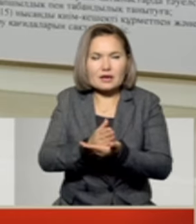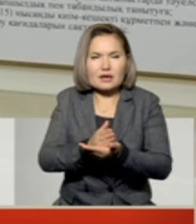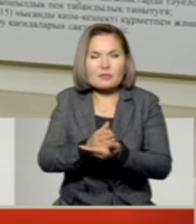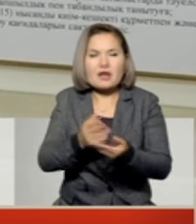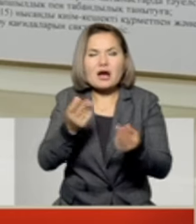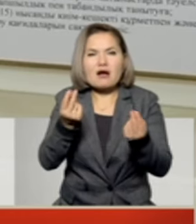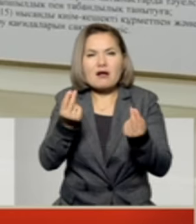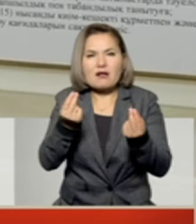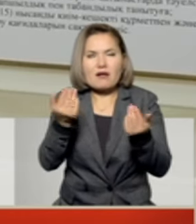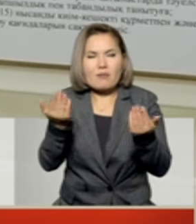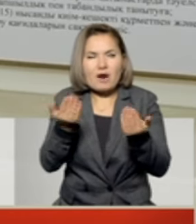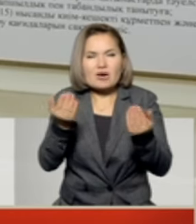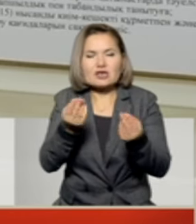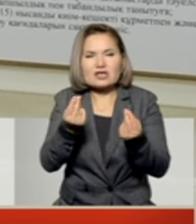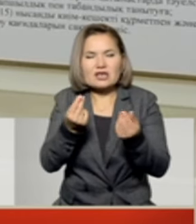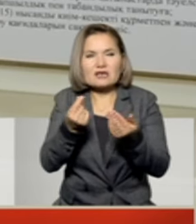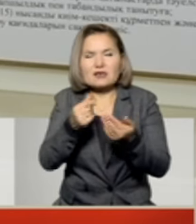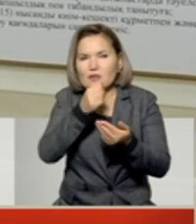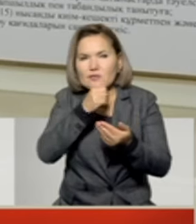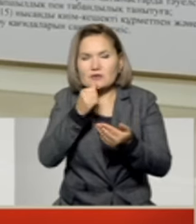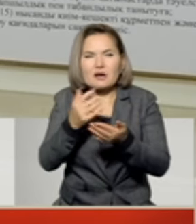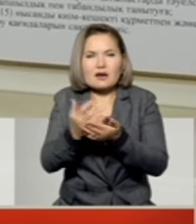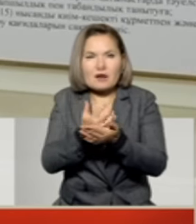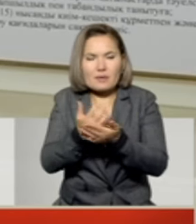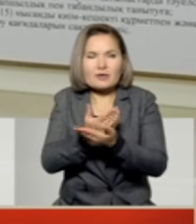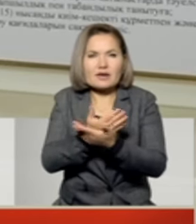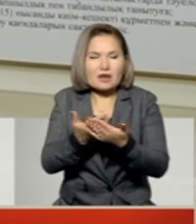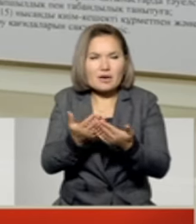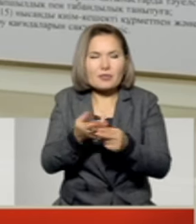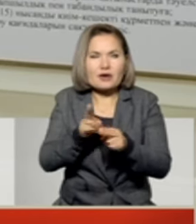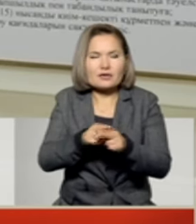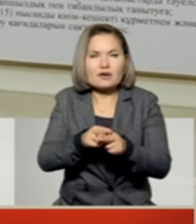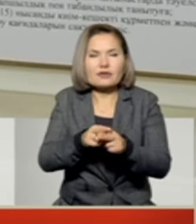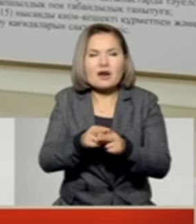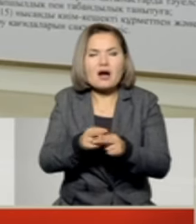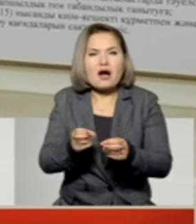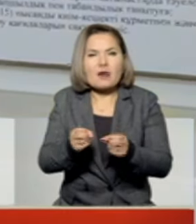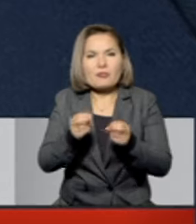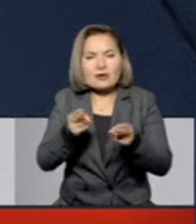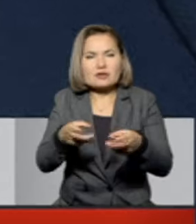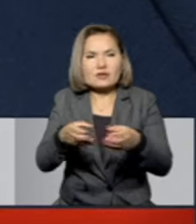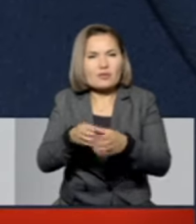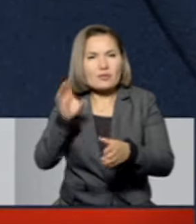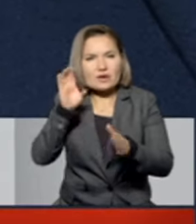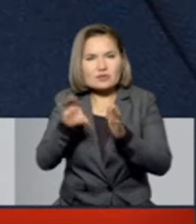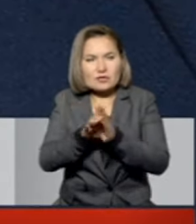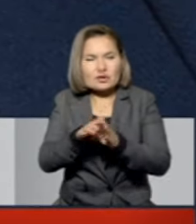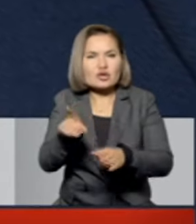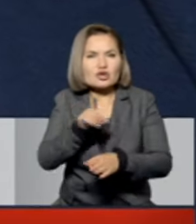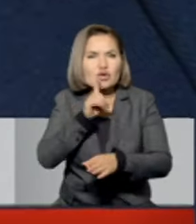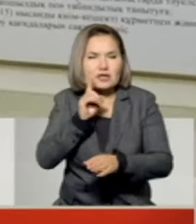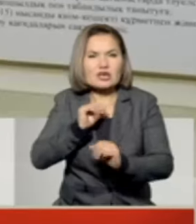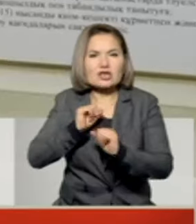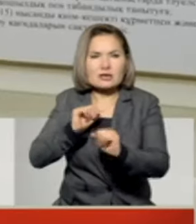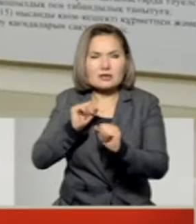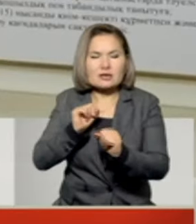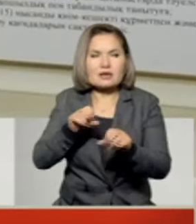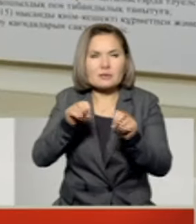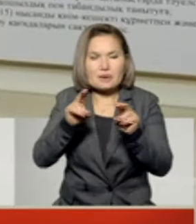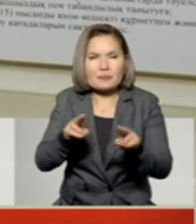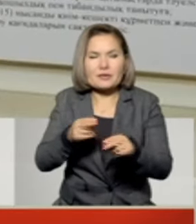ақша, жаңағы қоса еріп кету үлкендермен немесе соның жолын болдырмау мақсатында